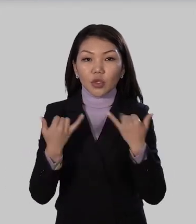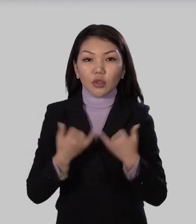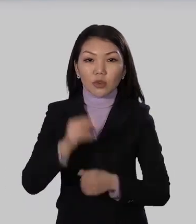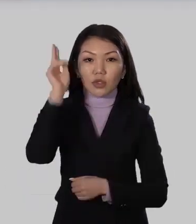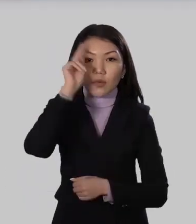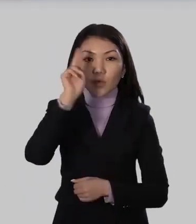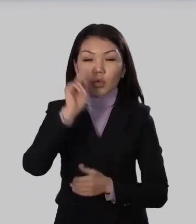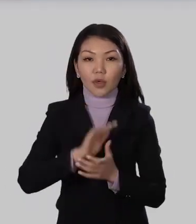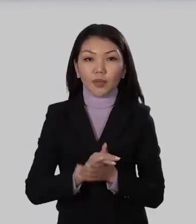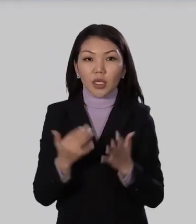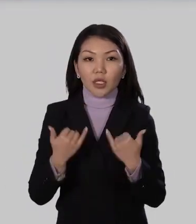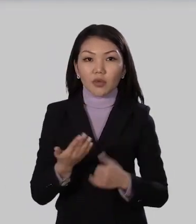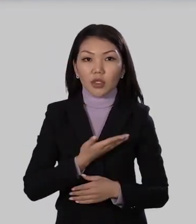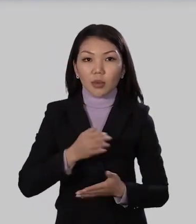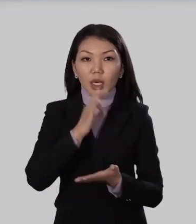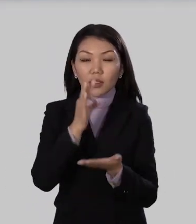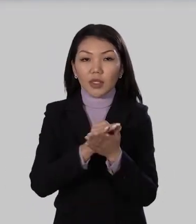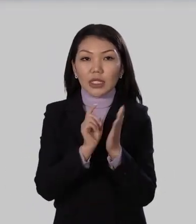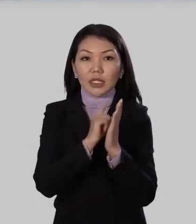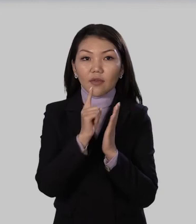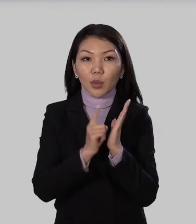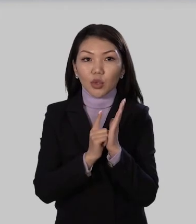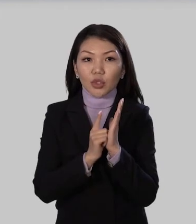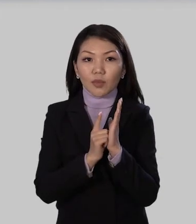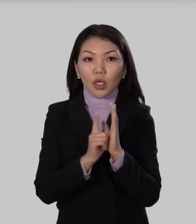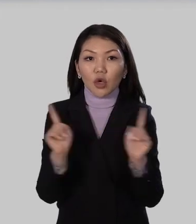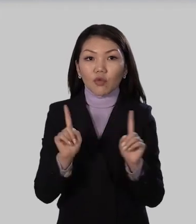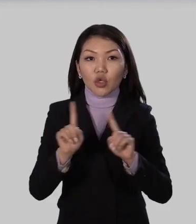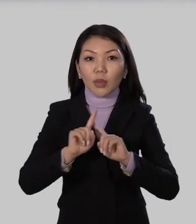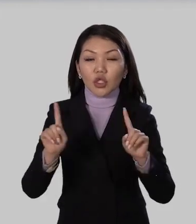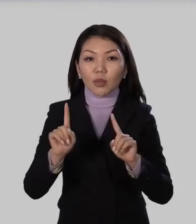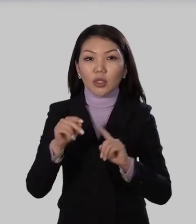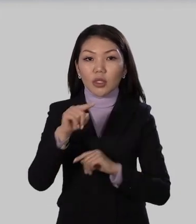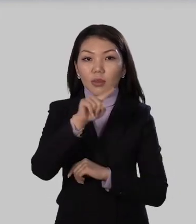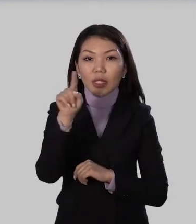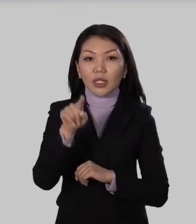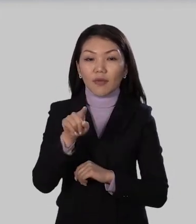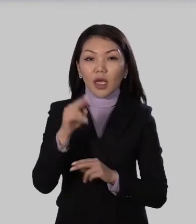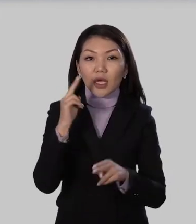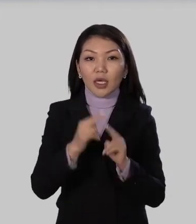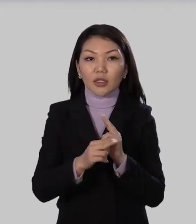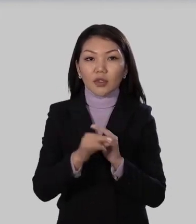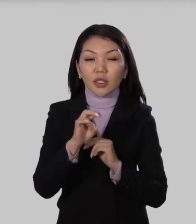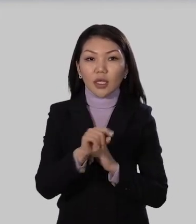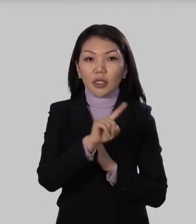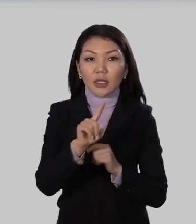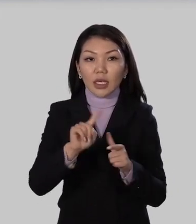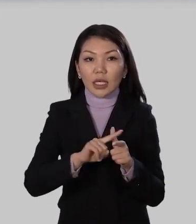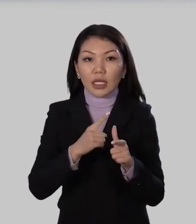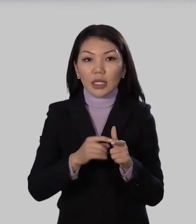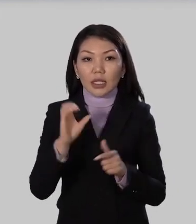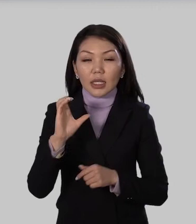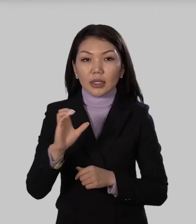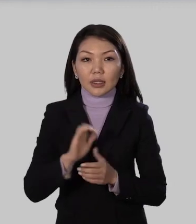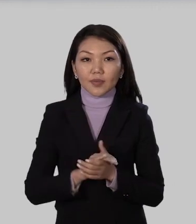Подведем итоги урока. Сегодня мы ответили на вопросы, в чем особенность приставок, оканчивающихся на «з»